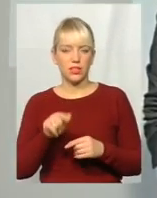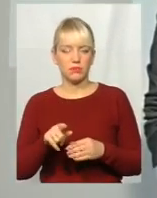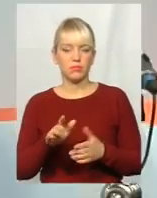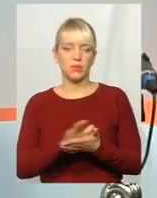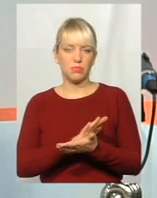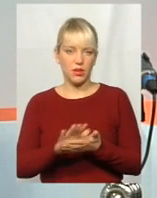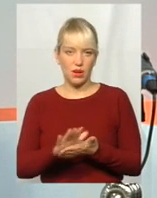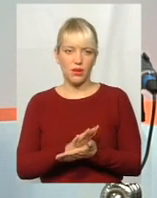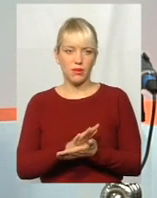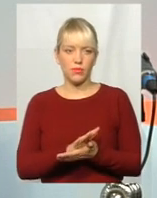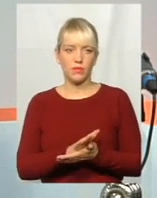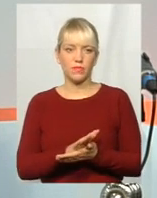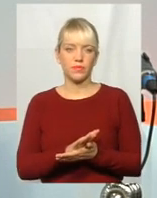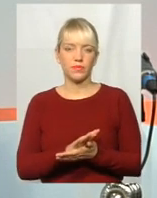прибираємо.